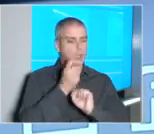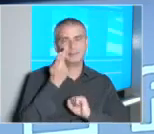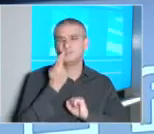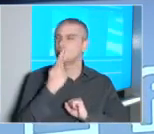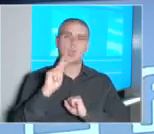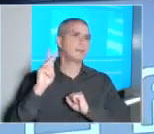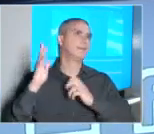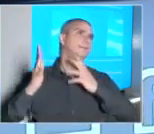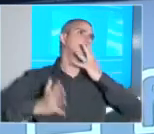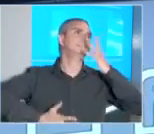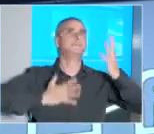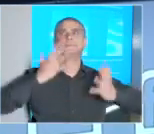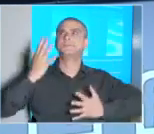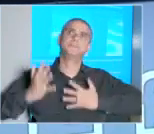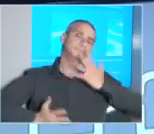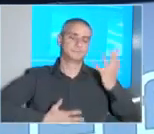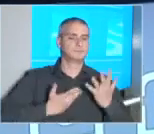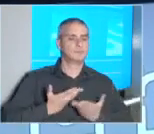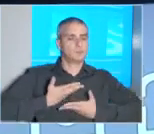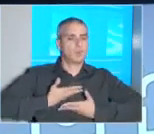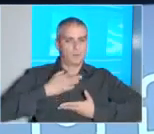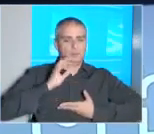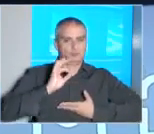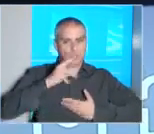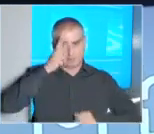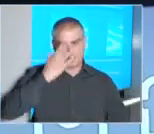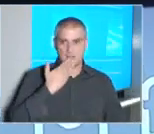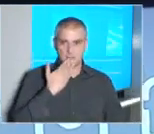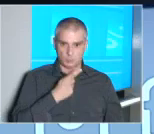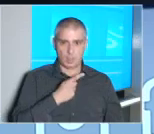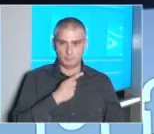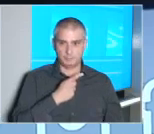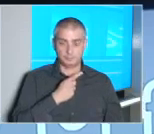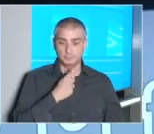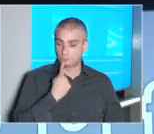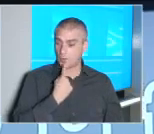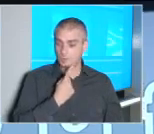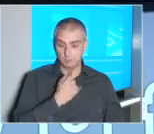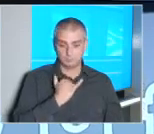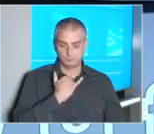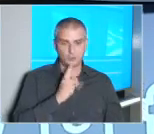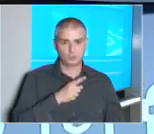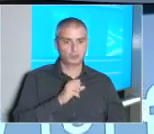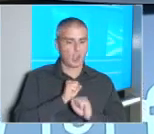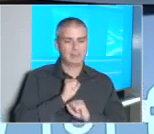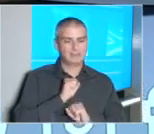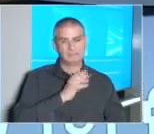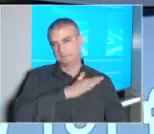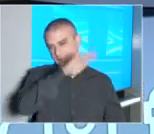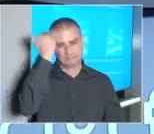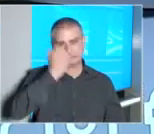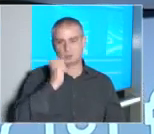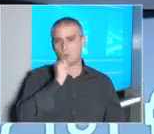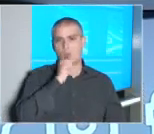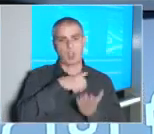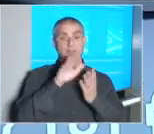היותר, הייתי קורא להם, מקובלים של ביתר ירושלים, שאומר שאכן יש אוהדים קיצוניים שמסרבים לקבל